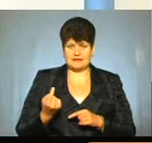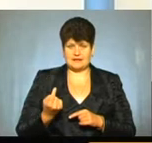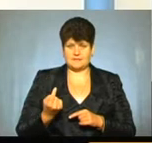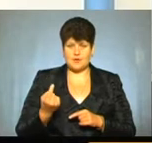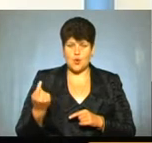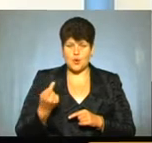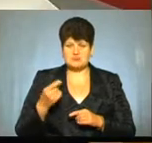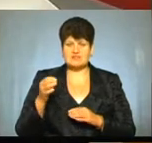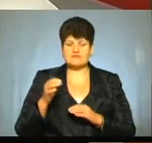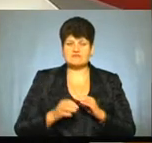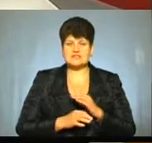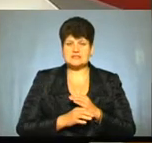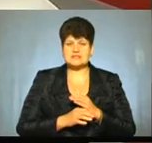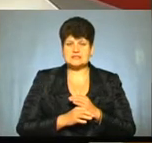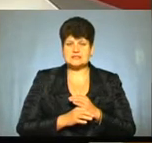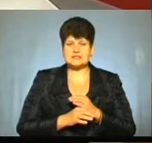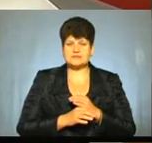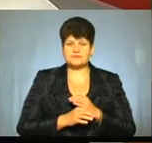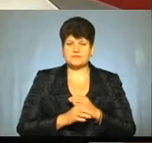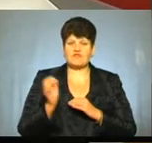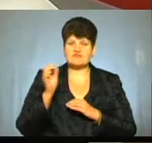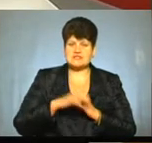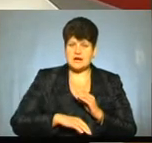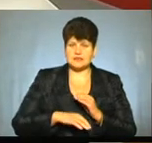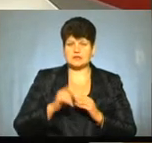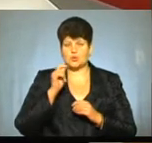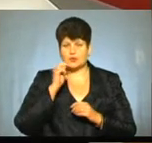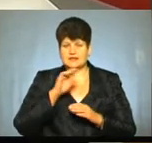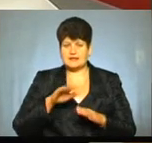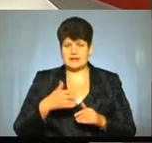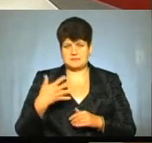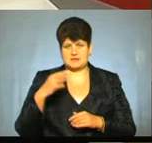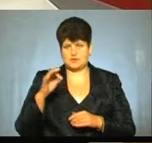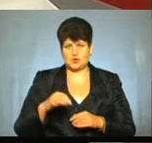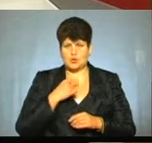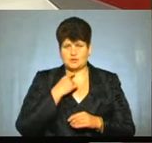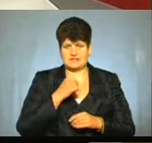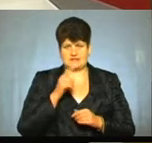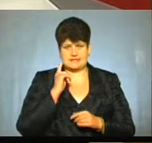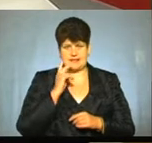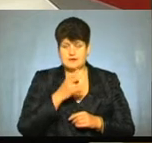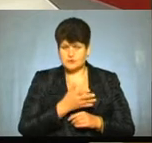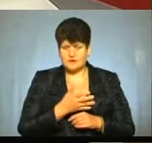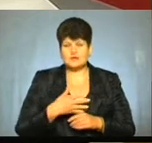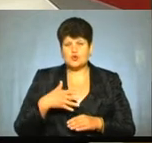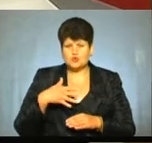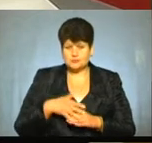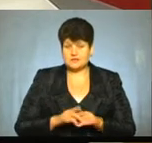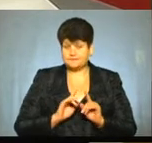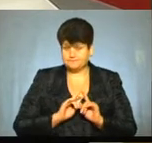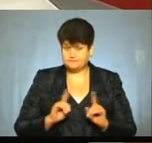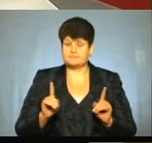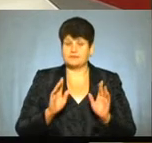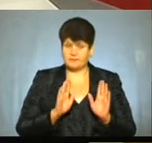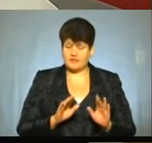область, принаймні в Західній Україні, яка точно, тобто не віддала йому більше 50% за нього голосів. Тому я думаю, що він, розуміючи